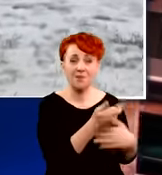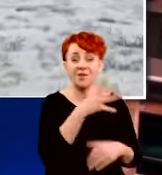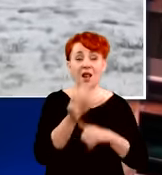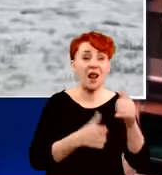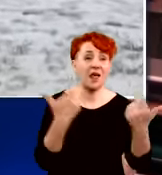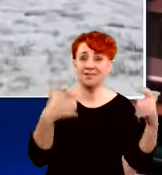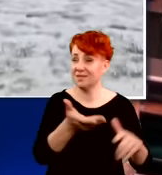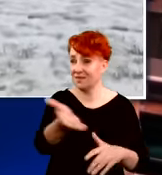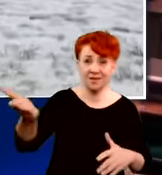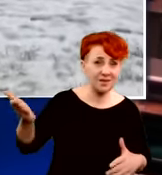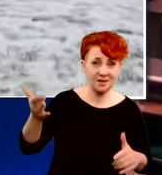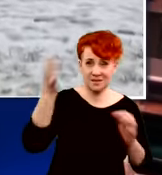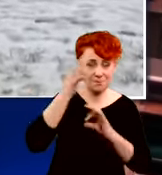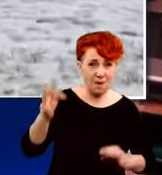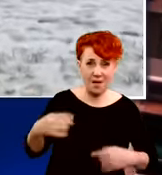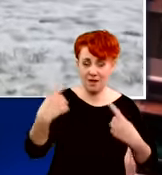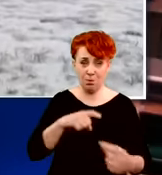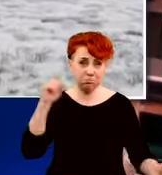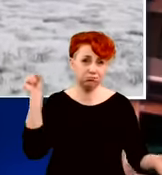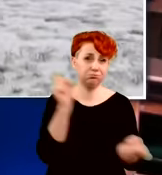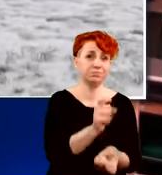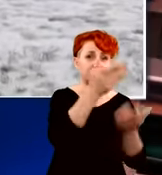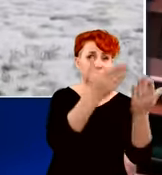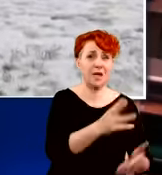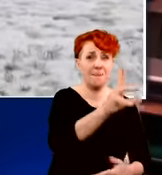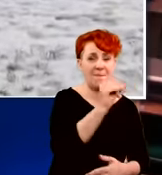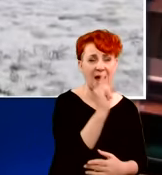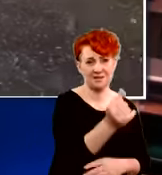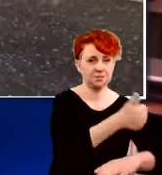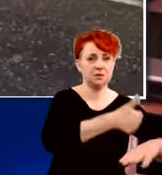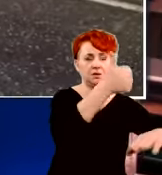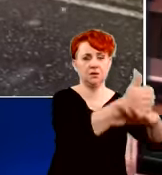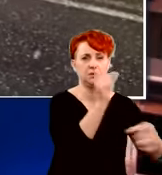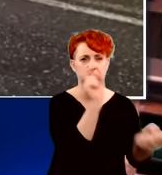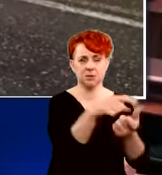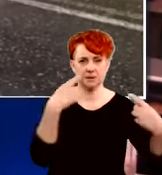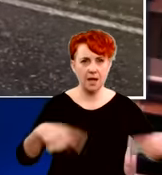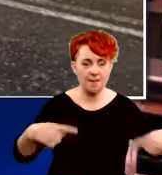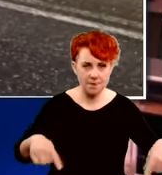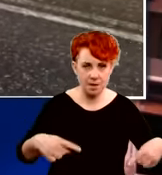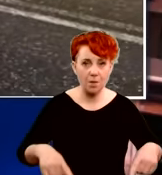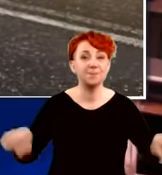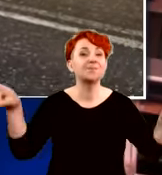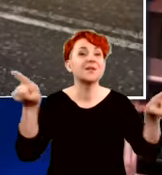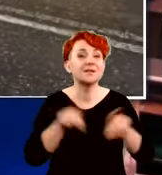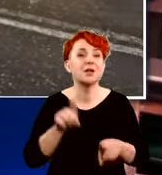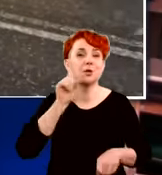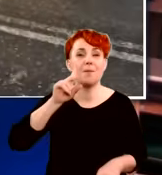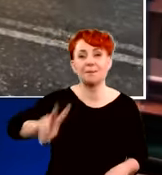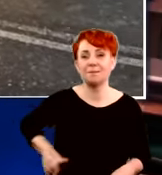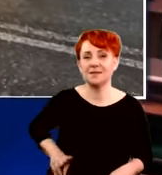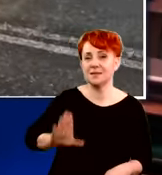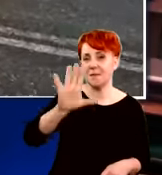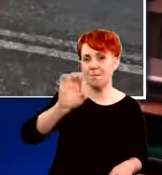państwa nie kwestionował statusu pana prokuratora krajowego. Mało tego, pan minister Adam